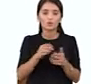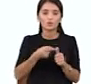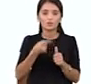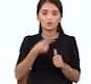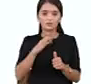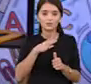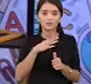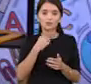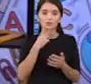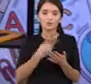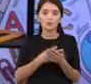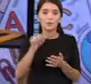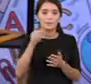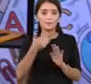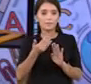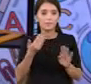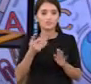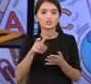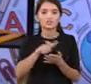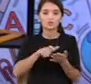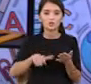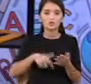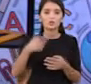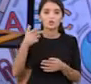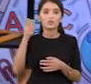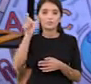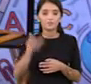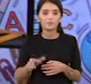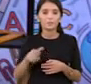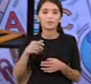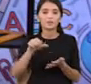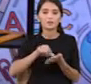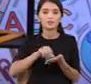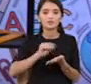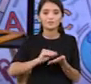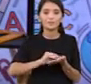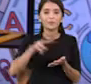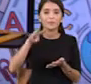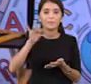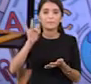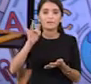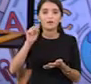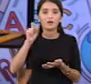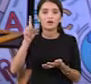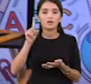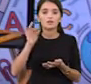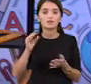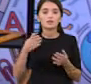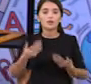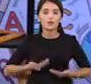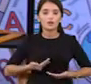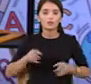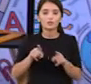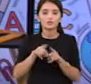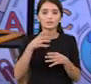bilib olamiz. Eng avvalo, she'rni yozgan shoirimiz Miraziz Azam hayoti haqida